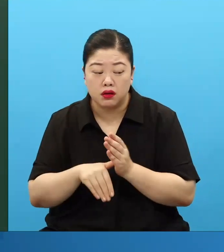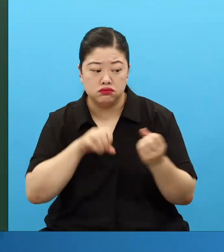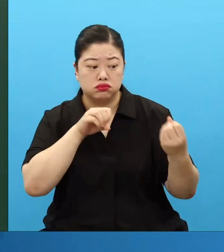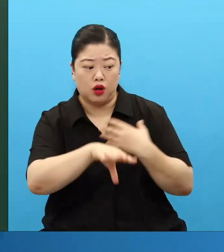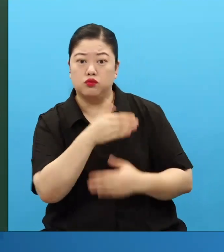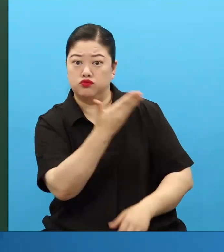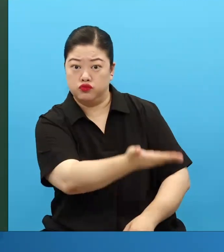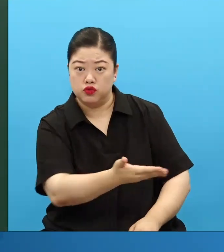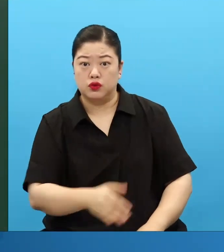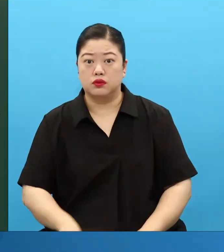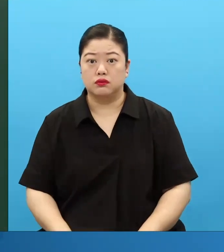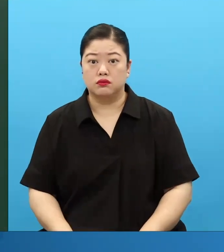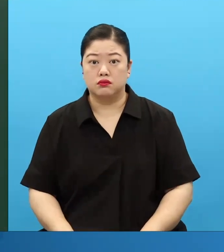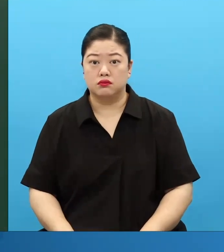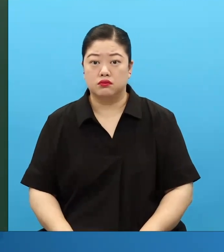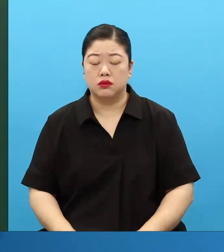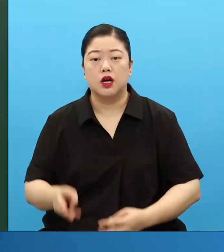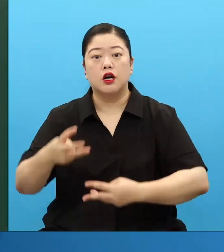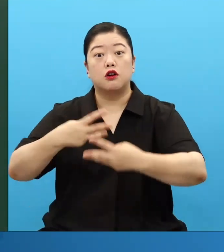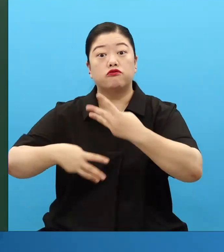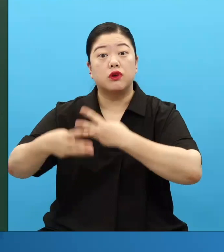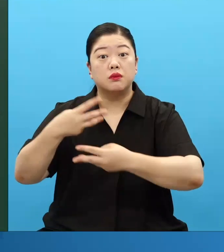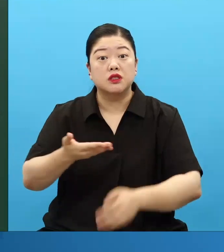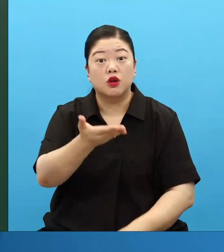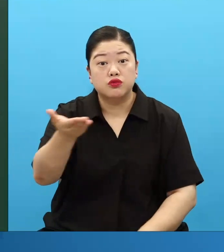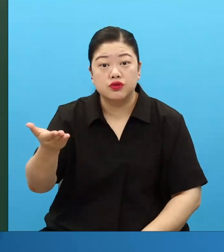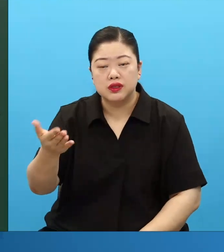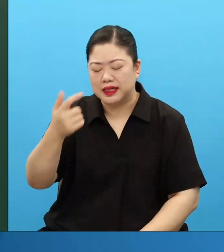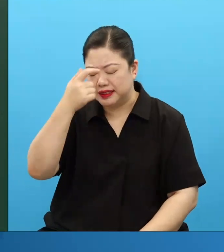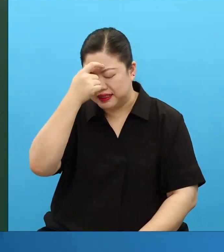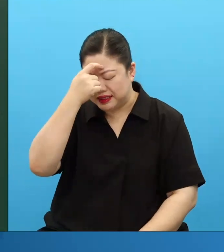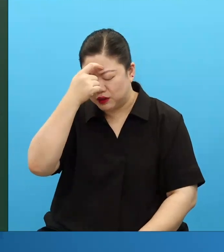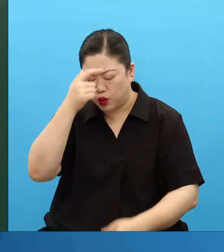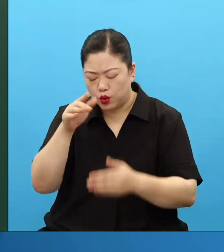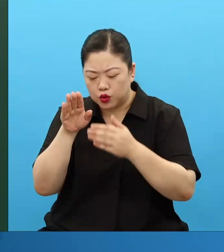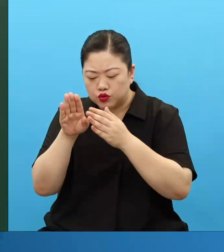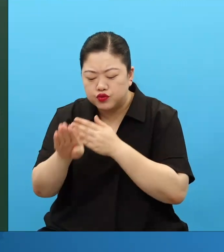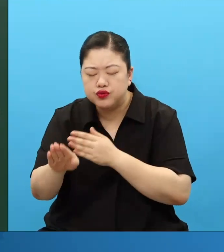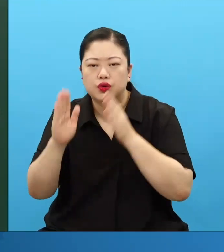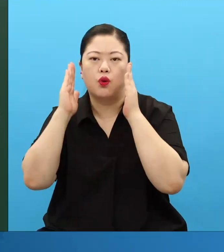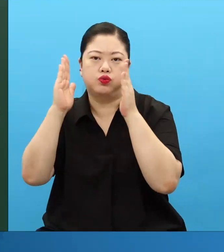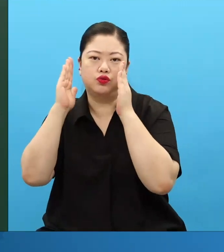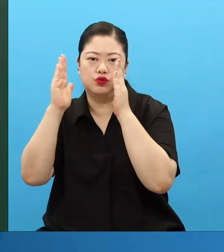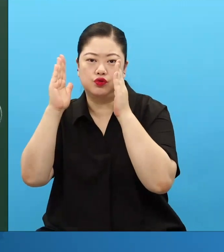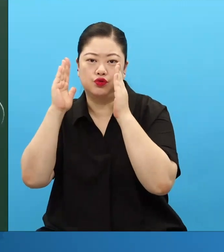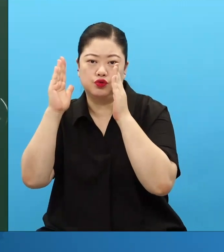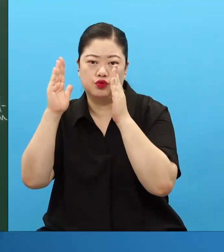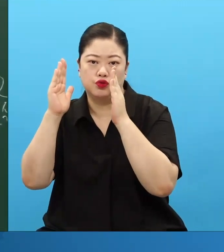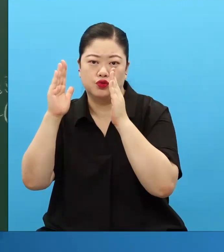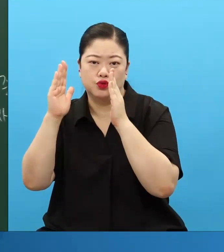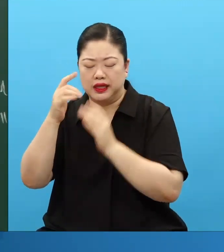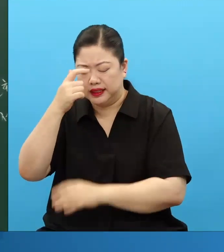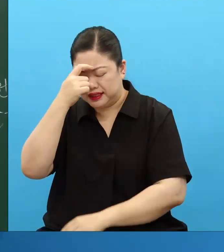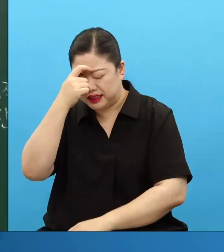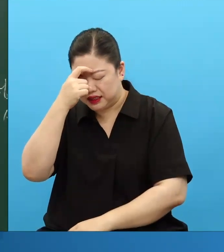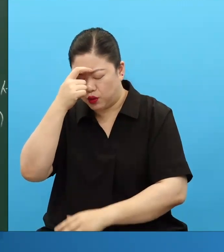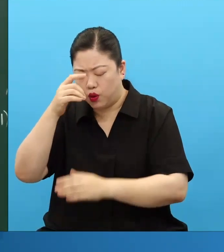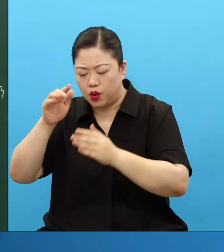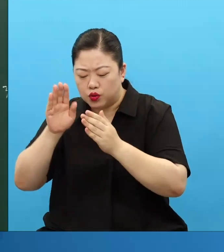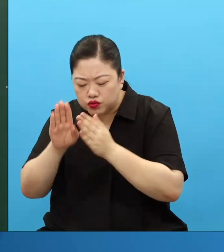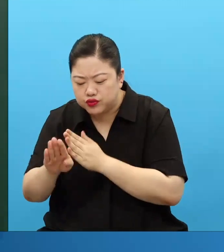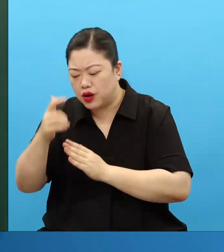기도도 목사님이 하시고 주일 저녁에도 하시고 수요일에도 하시고 단데 이제 전도 나가고 집회 나가면 못 하잖아요. 그 말이에요.